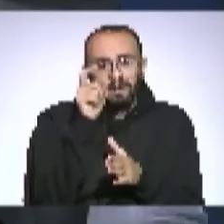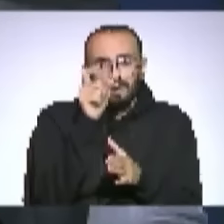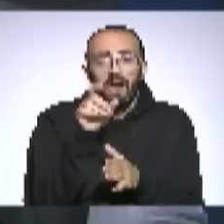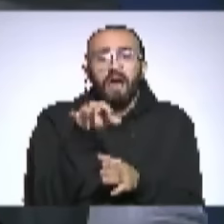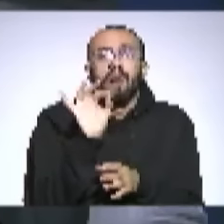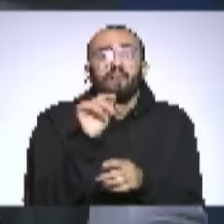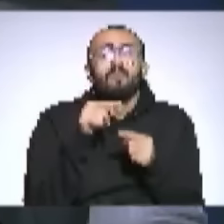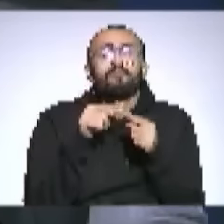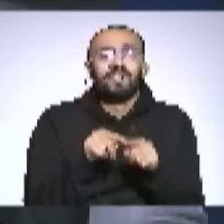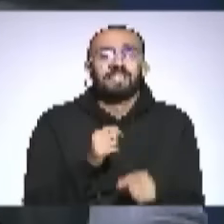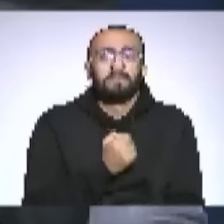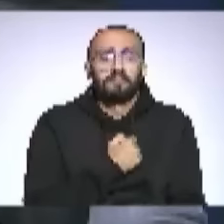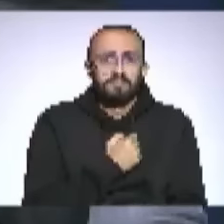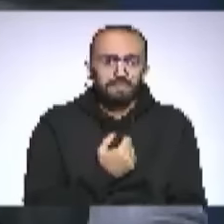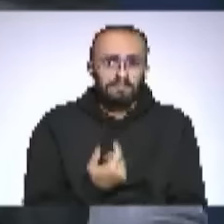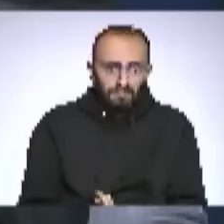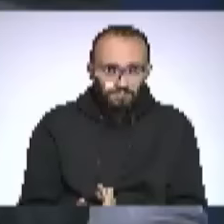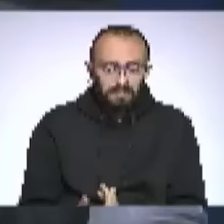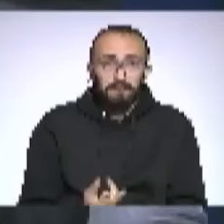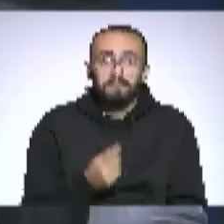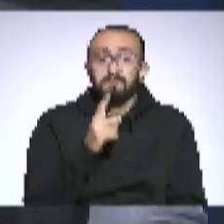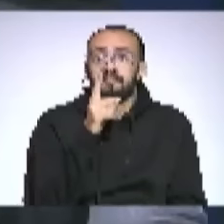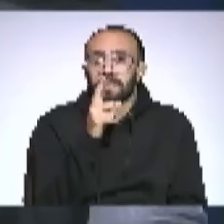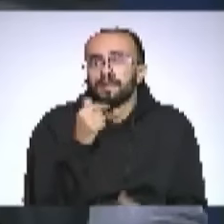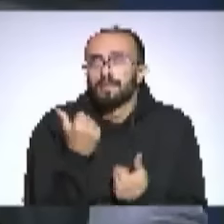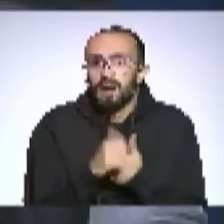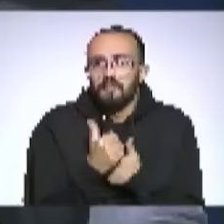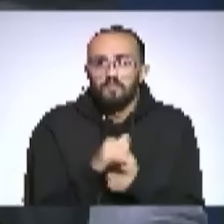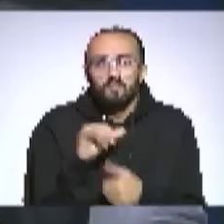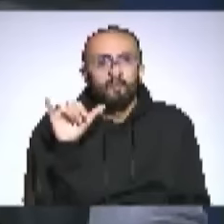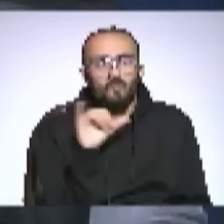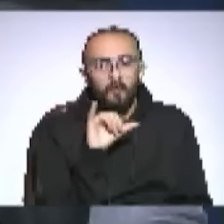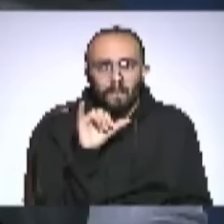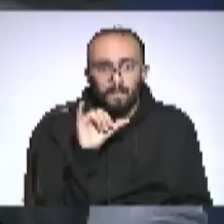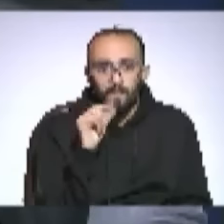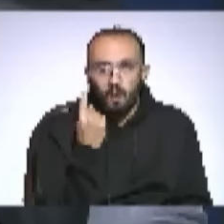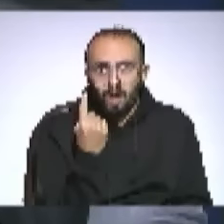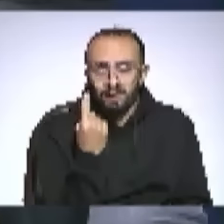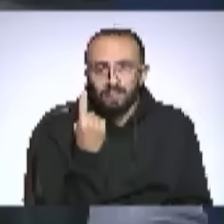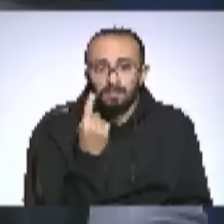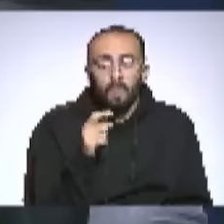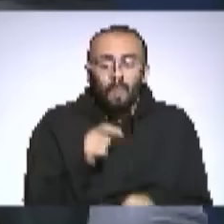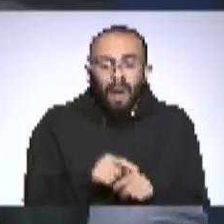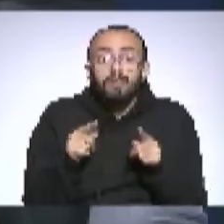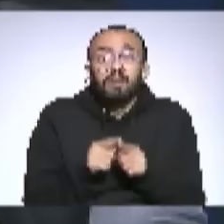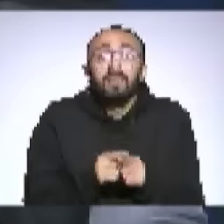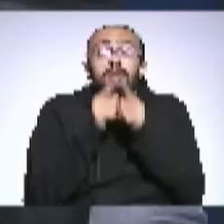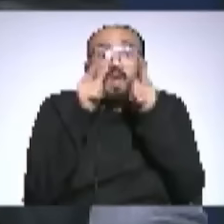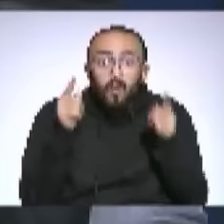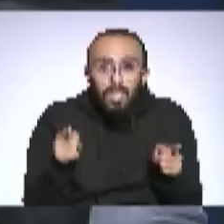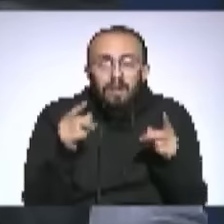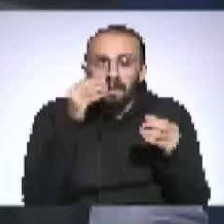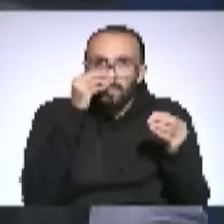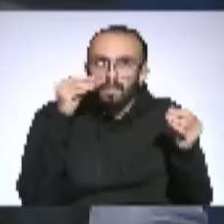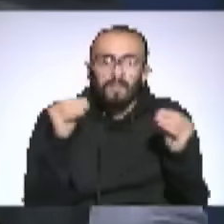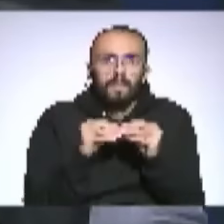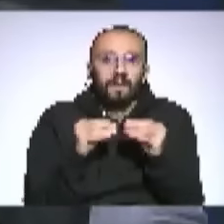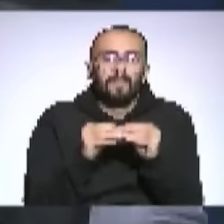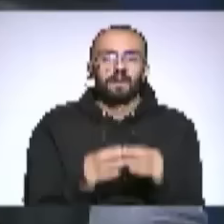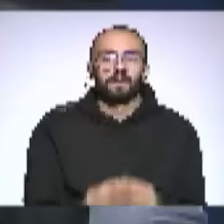من يناسبه بس يتبقى امر معين انه تاخدوا وقت اطول ترف بع